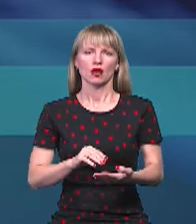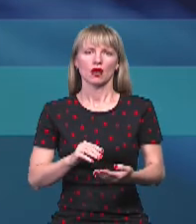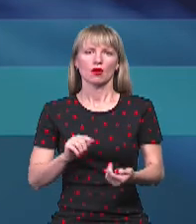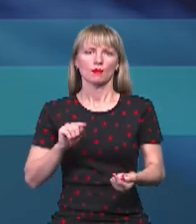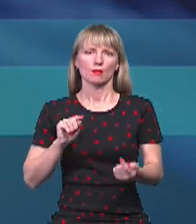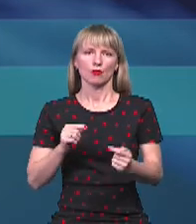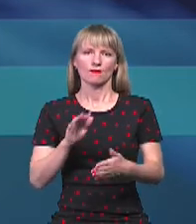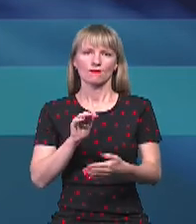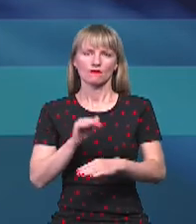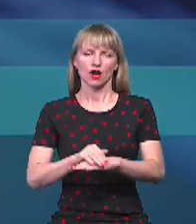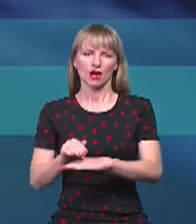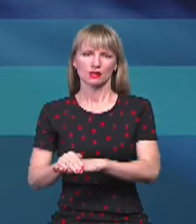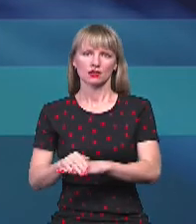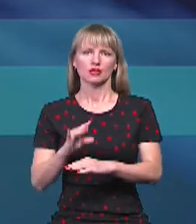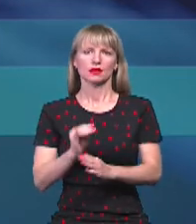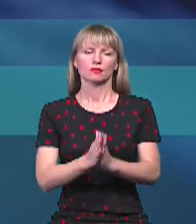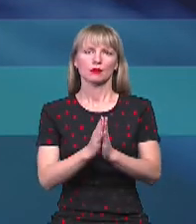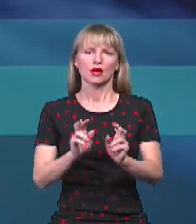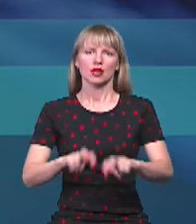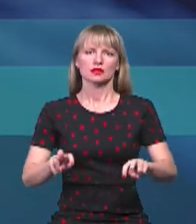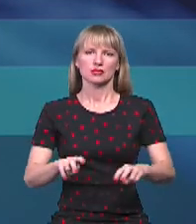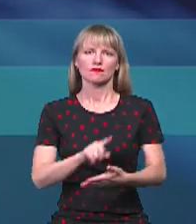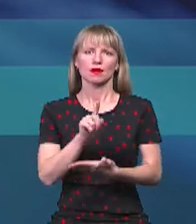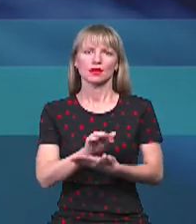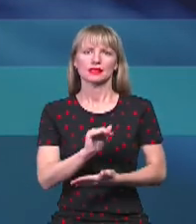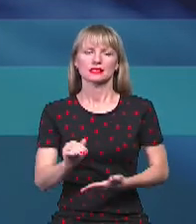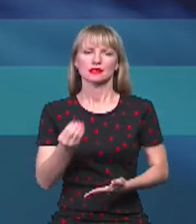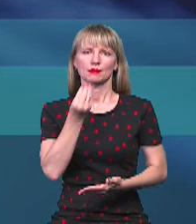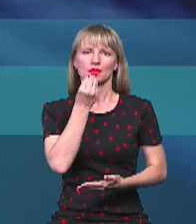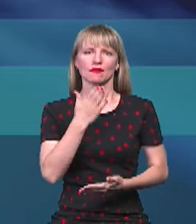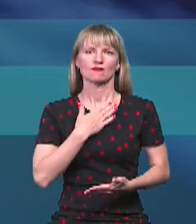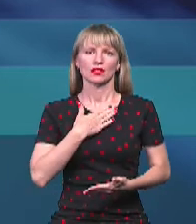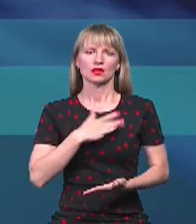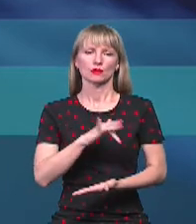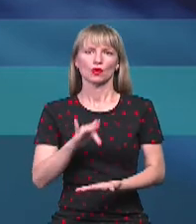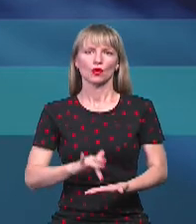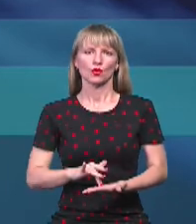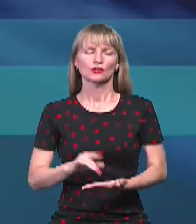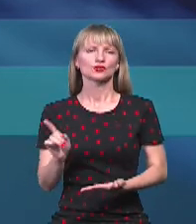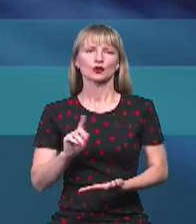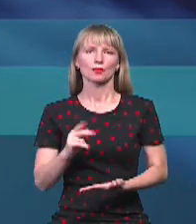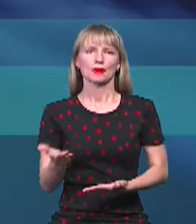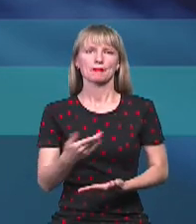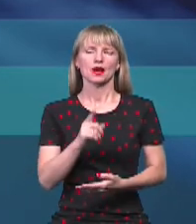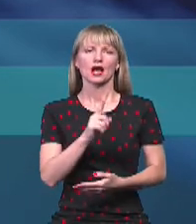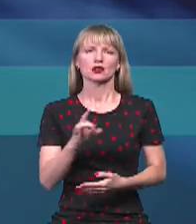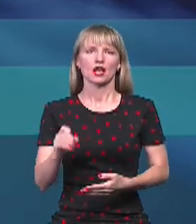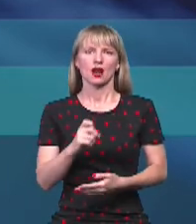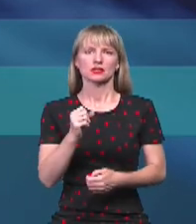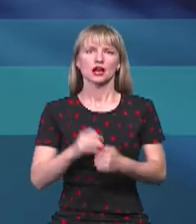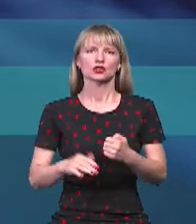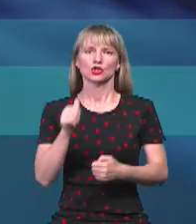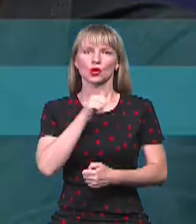факты, и попросила все-таки разобраться с вопросом детского питания в нашем городе, дабы мы каждый раз, каждый